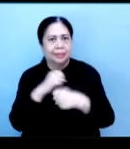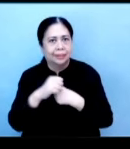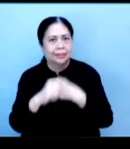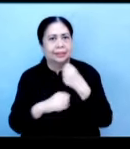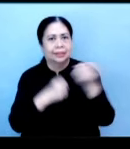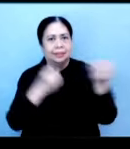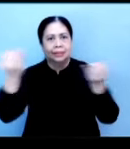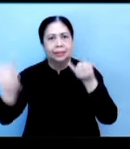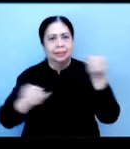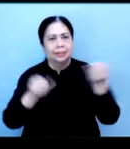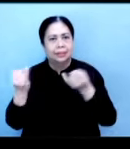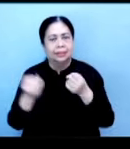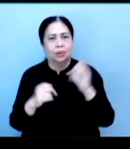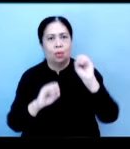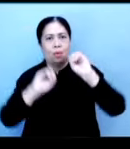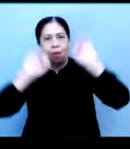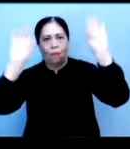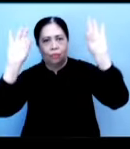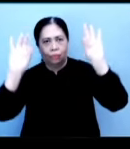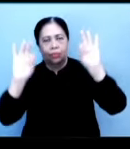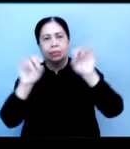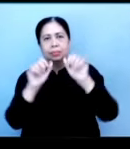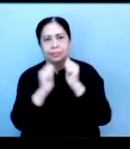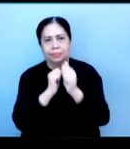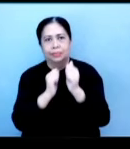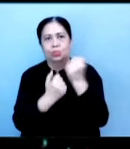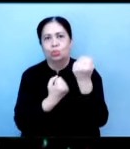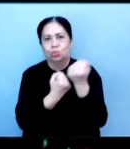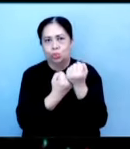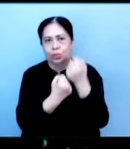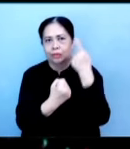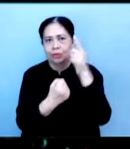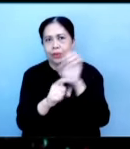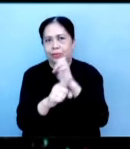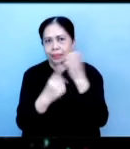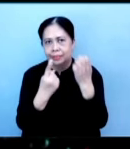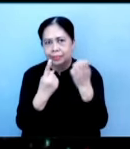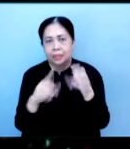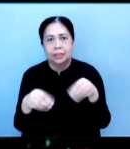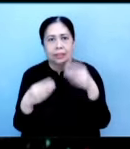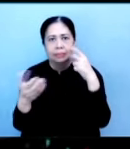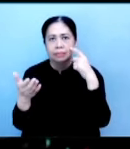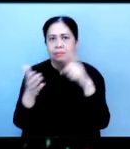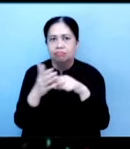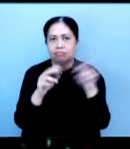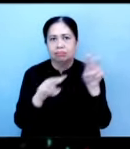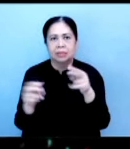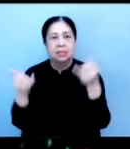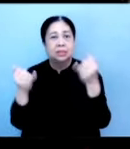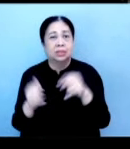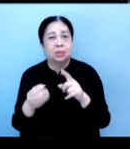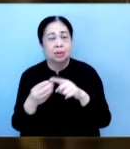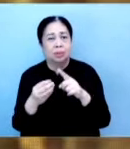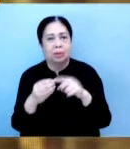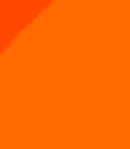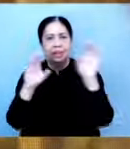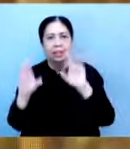ang lahat na magpatay ng ilaw bilang suporta sa kalikasan at bigyang pansin ang isyu ng climate